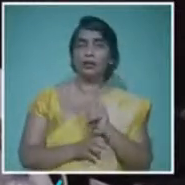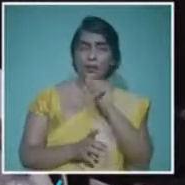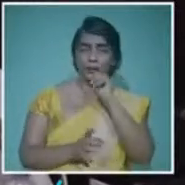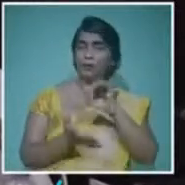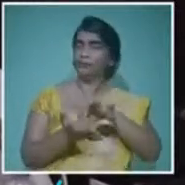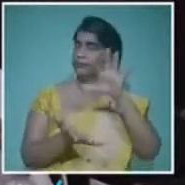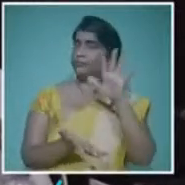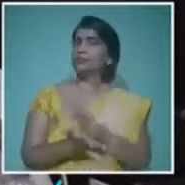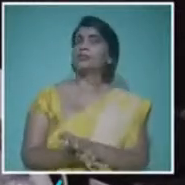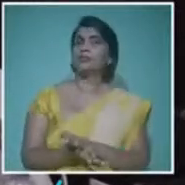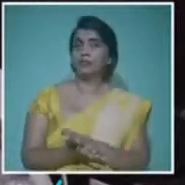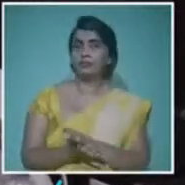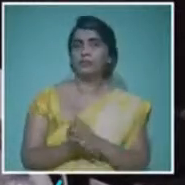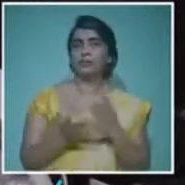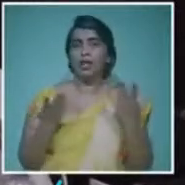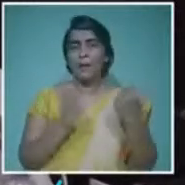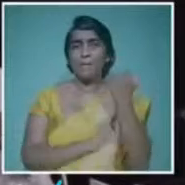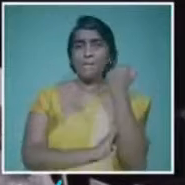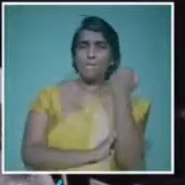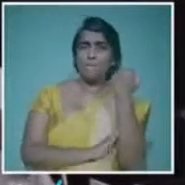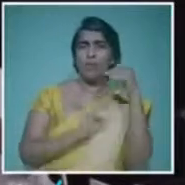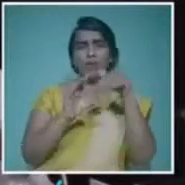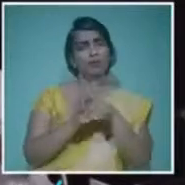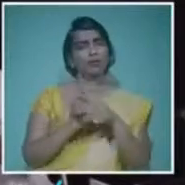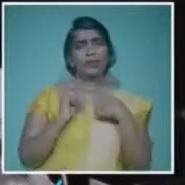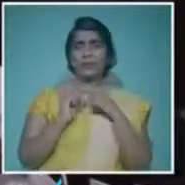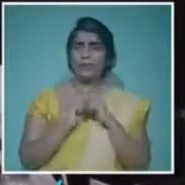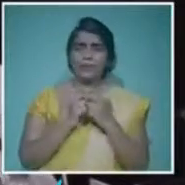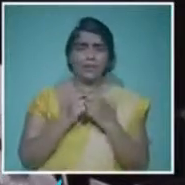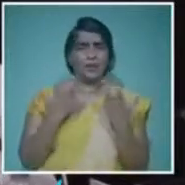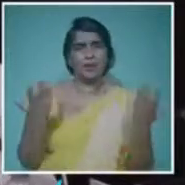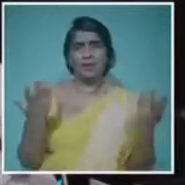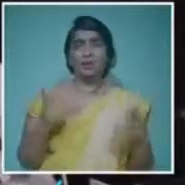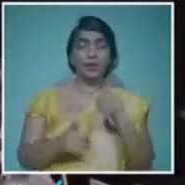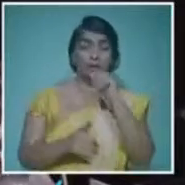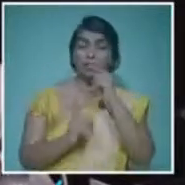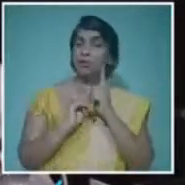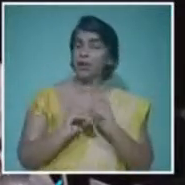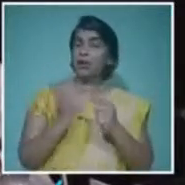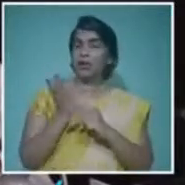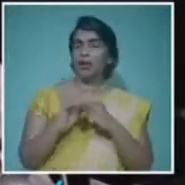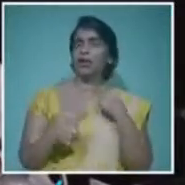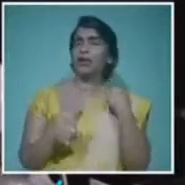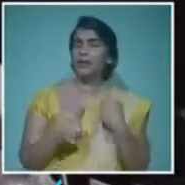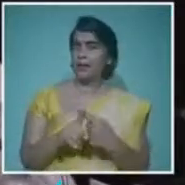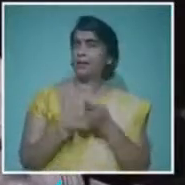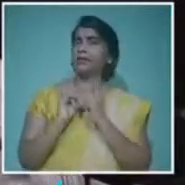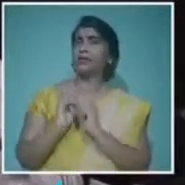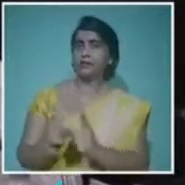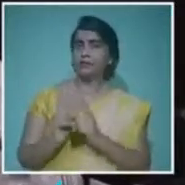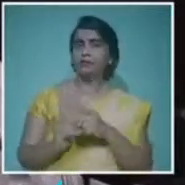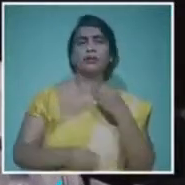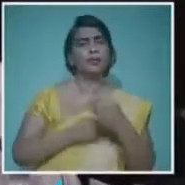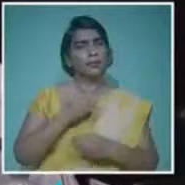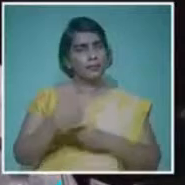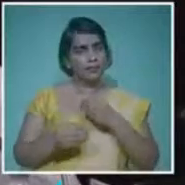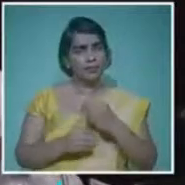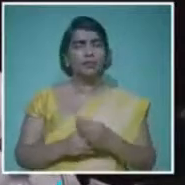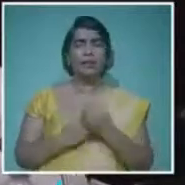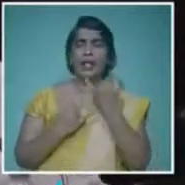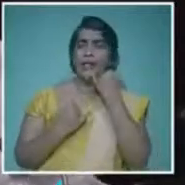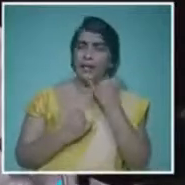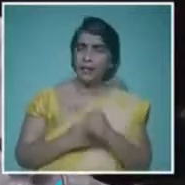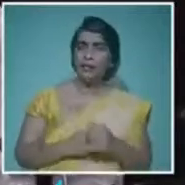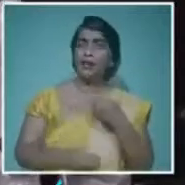එකක් හදන්න. එතකොට කවුද බලේ ඉන්නේ එකෙන් ඒකෙන් වැඩක් නැහැ. ස්ථිර බදු ප්‍රතිපත්තියක් තියේ. ව්‍යාපාරිකයට එතකොට